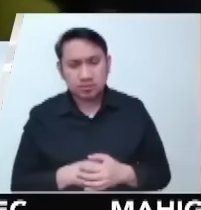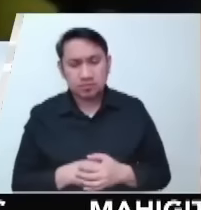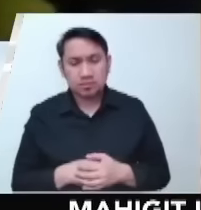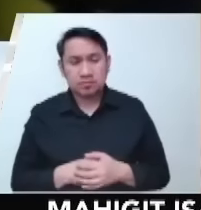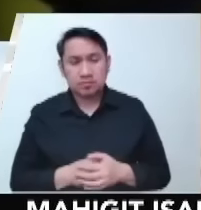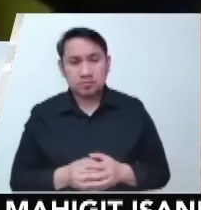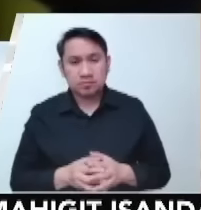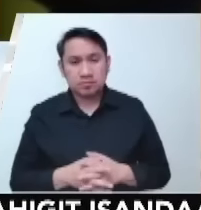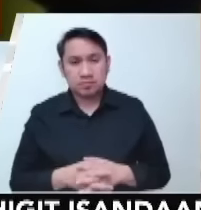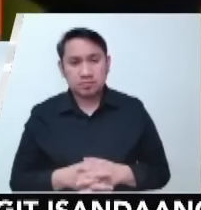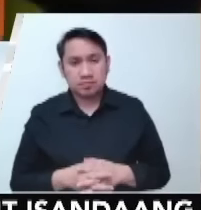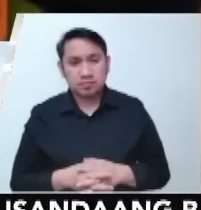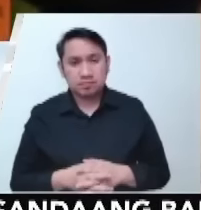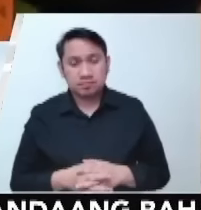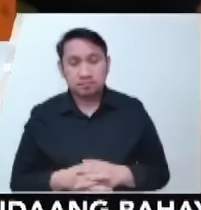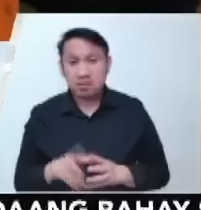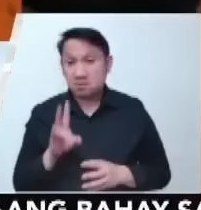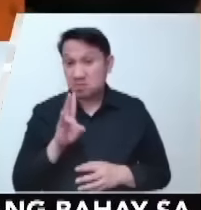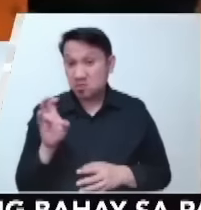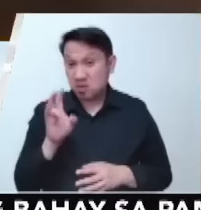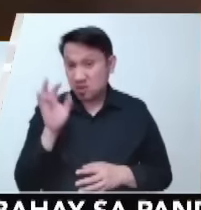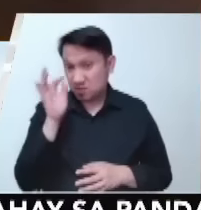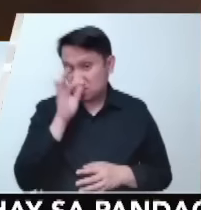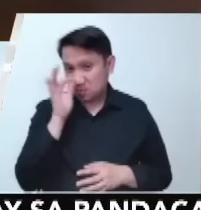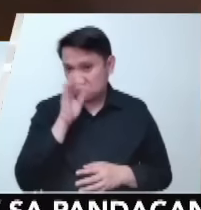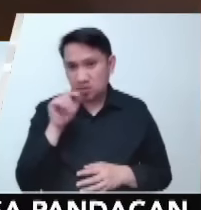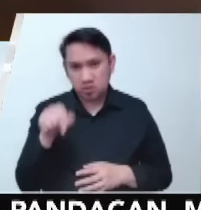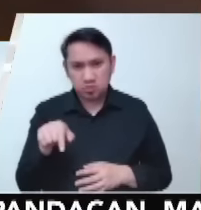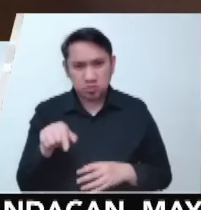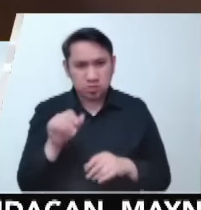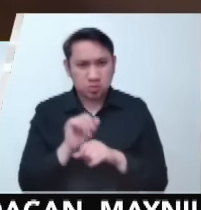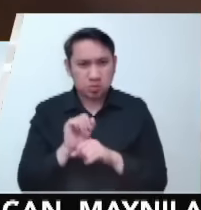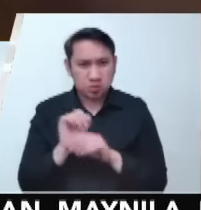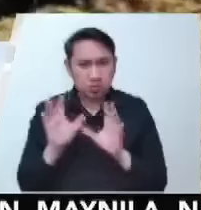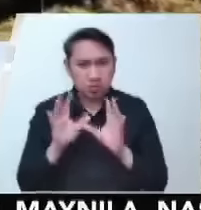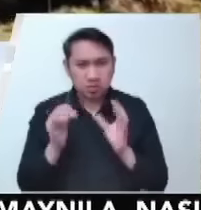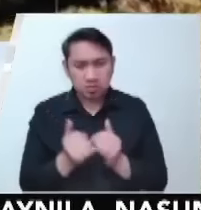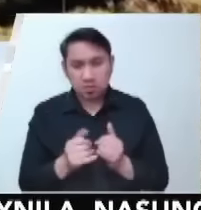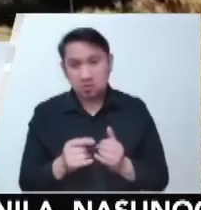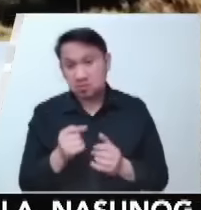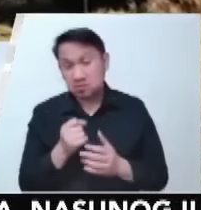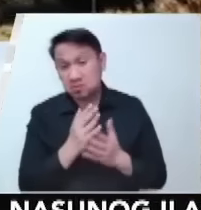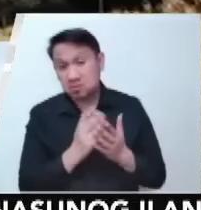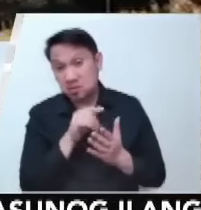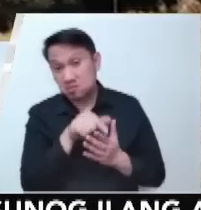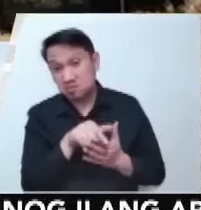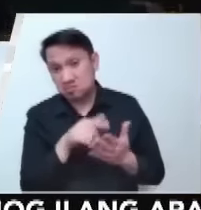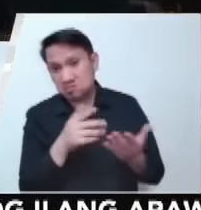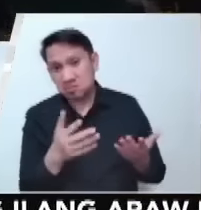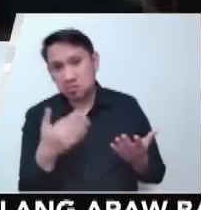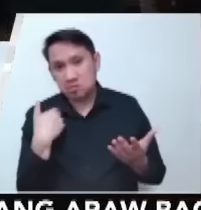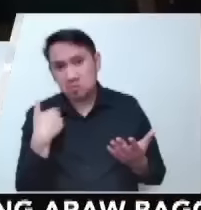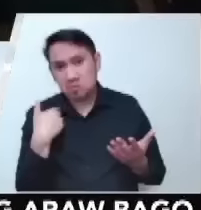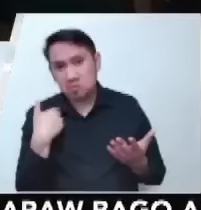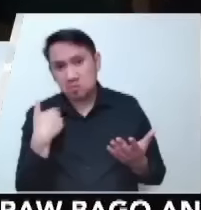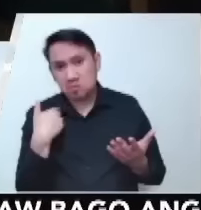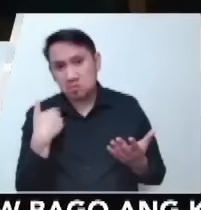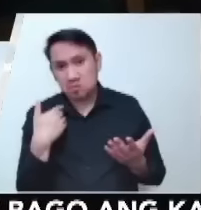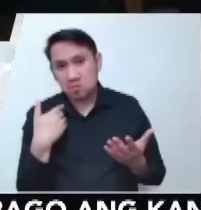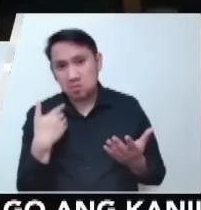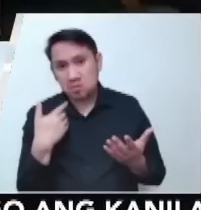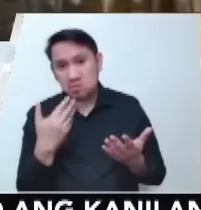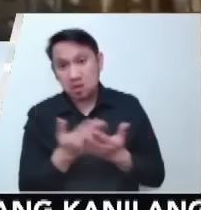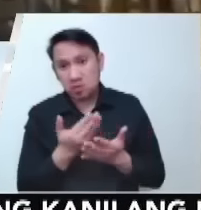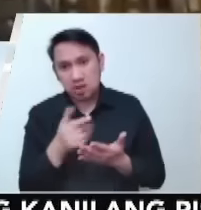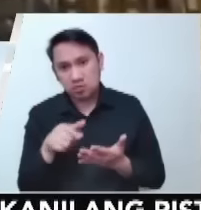ele mahigit p daang Pinoy ang nagtatrabaho sa ele marami wala pang isang taon mula ng dumating sa New Zealand tatlong taon daw ang kanilang working